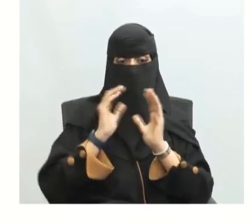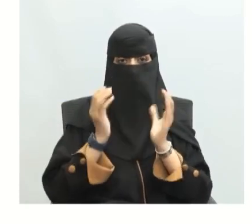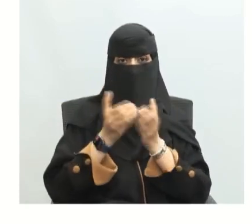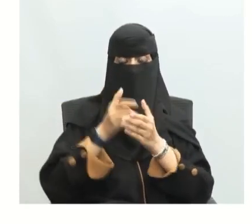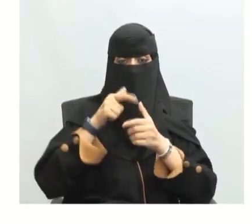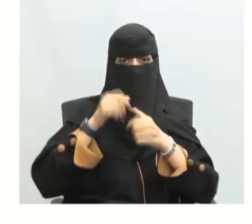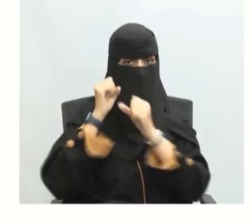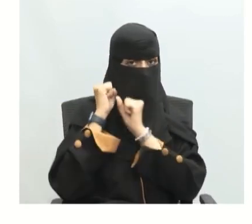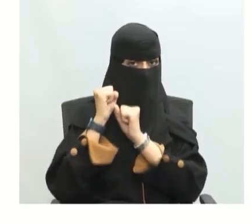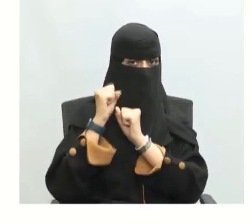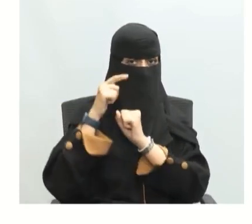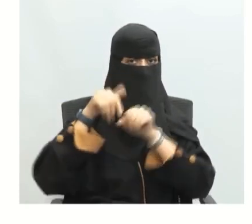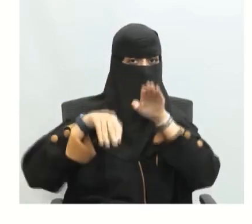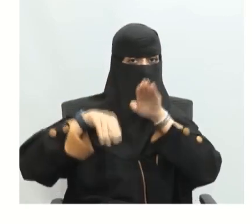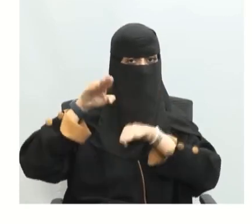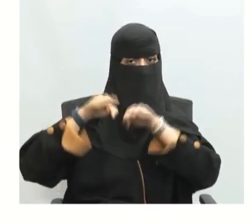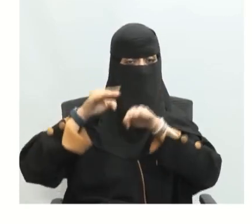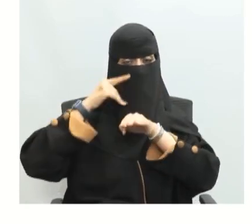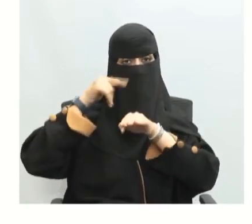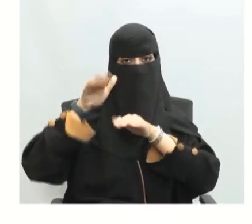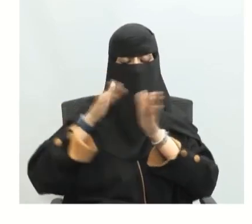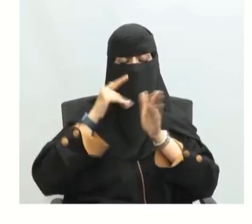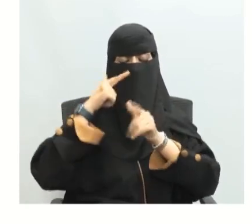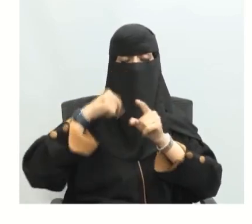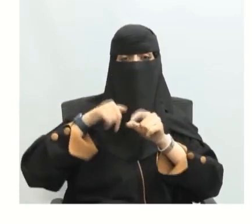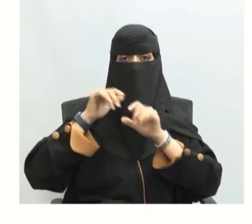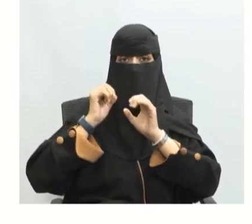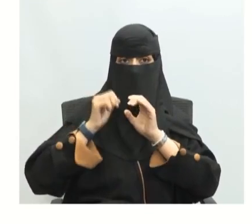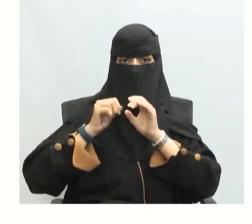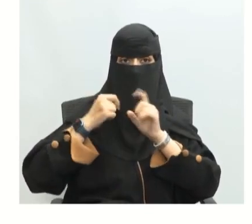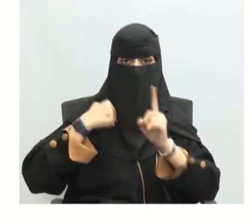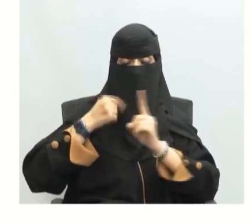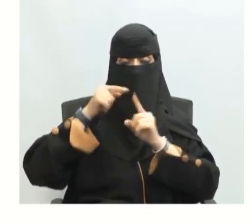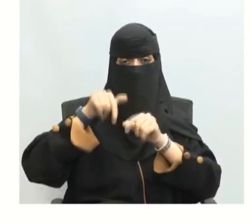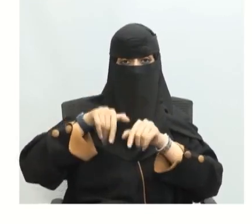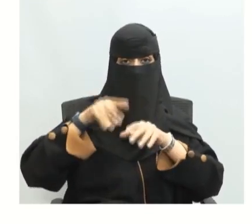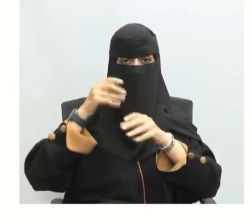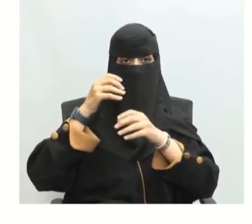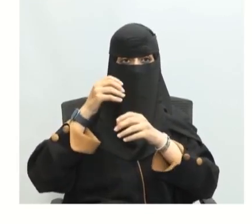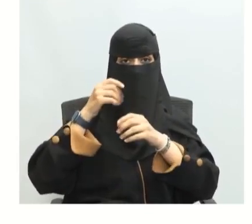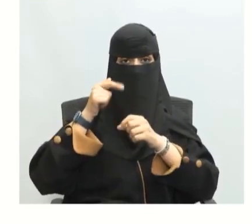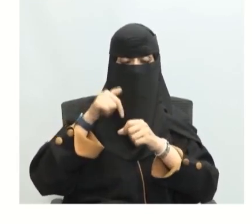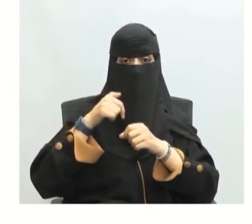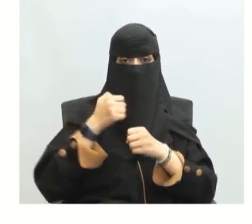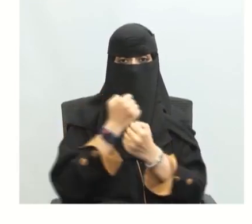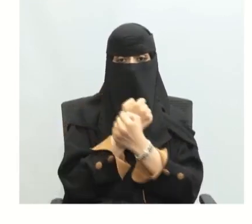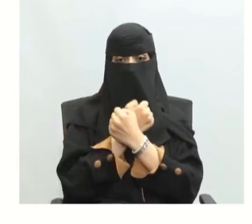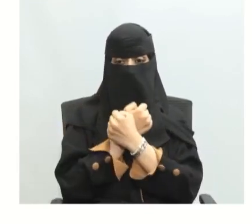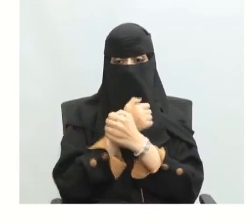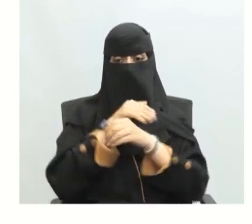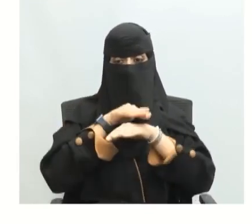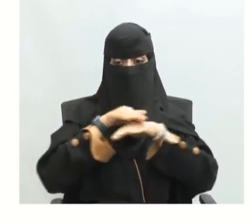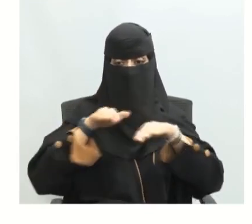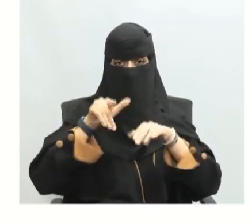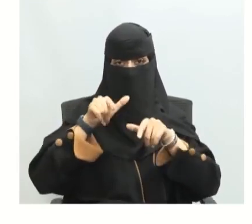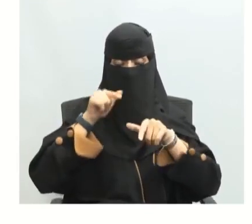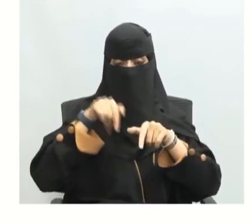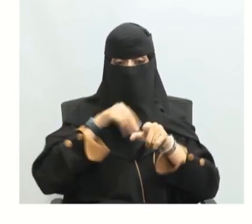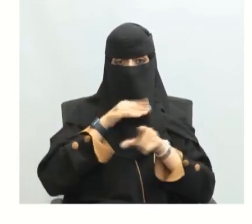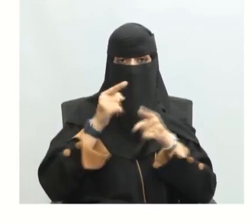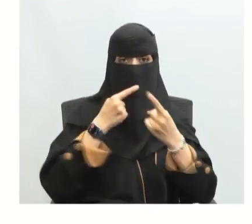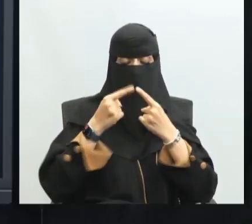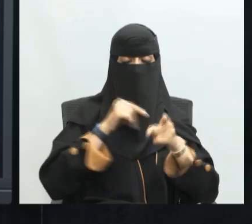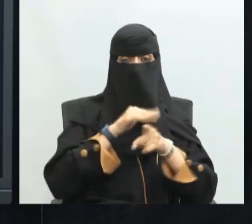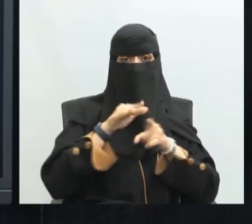والقوه والعدل تحقق لنا الامن والاستقرار فبالحوار الوطني نحن نعزم